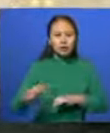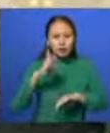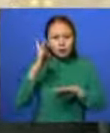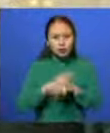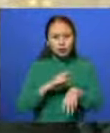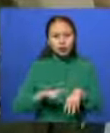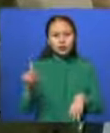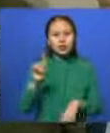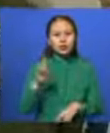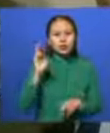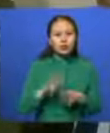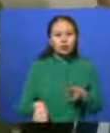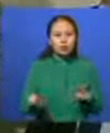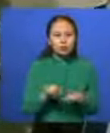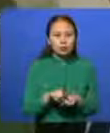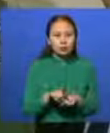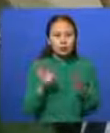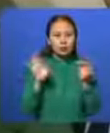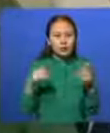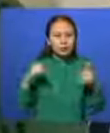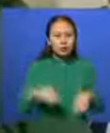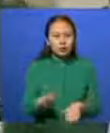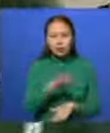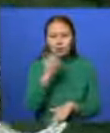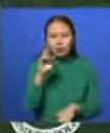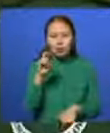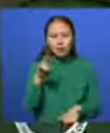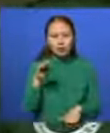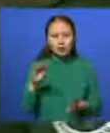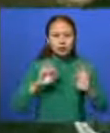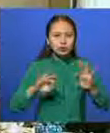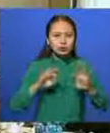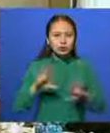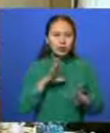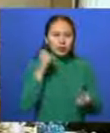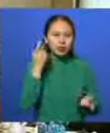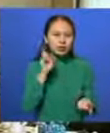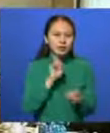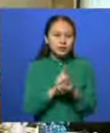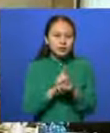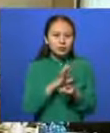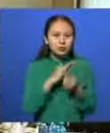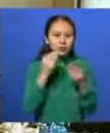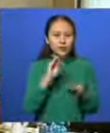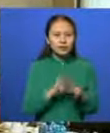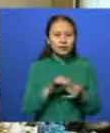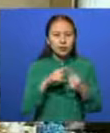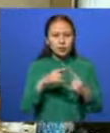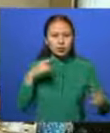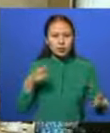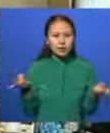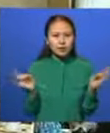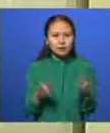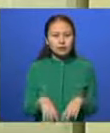уағында аяқталса да, ешқандай оң нәтиже бермеді. Копачтың өзі кездесуде айтылған ұсыныстар сол беті үстелдің үстінде ғана қалды